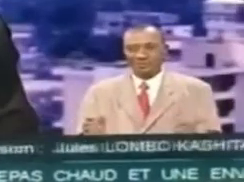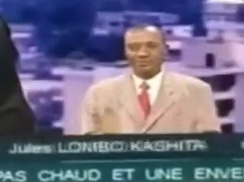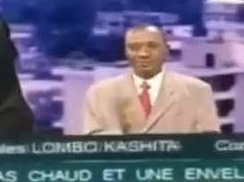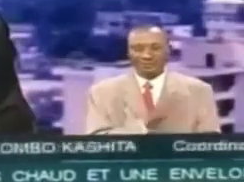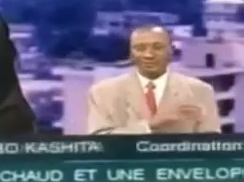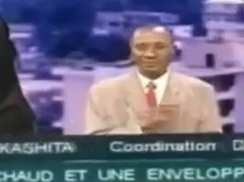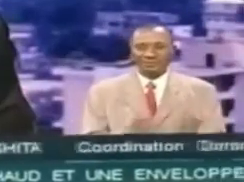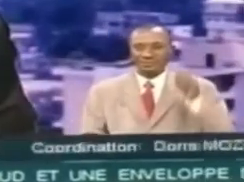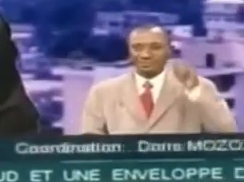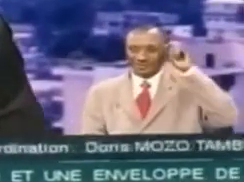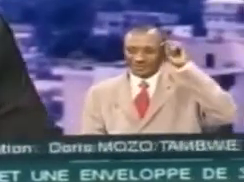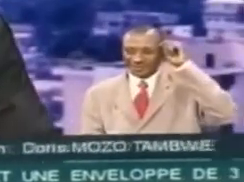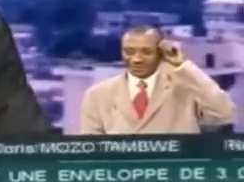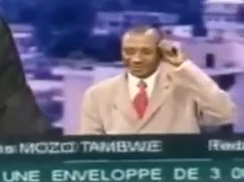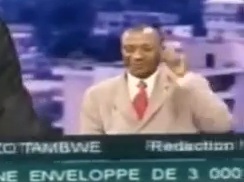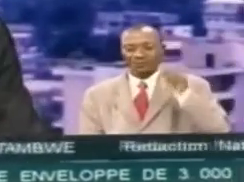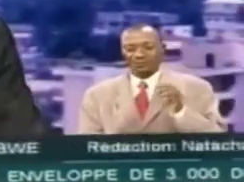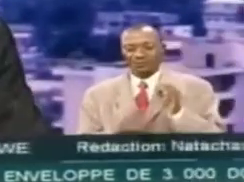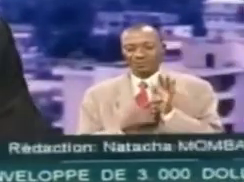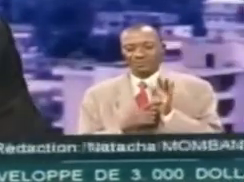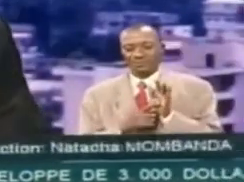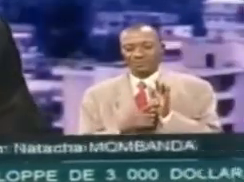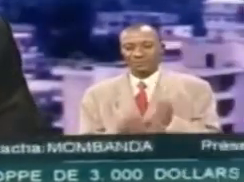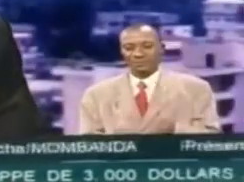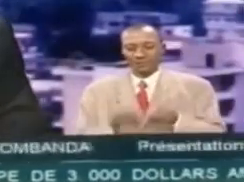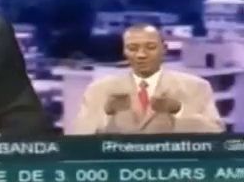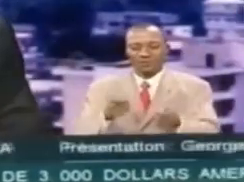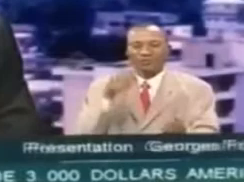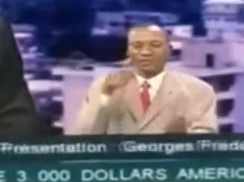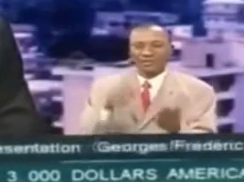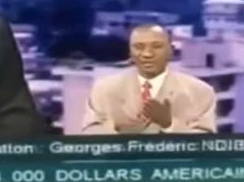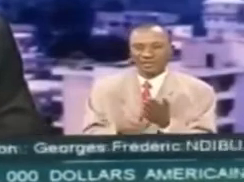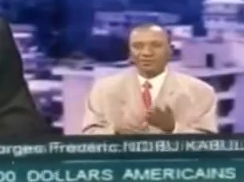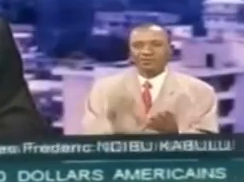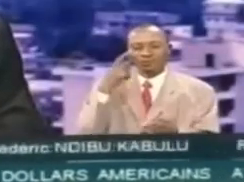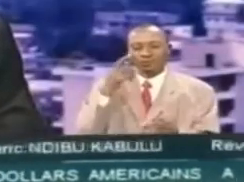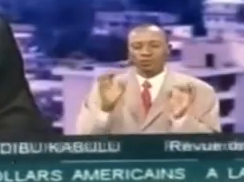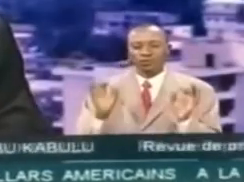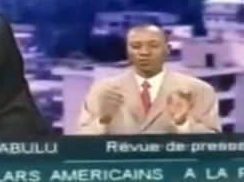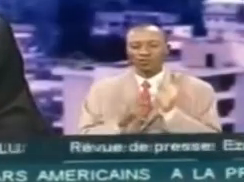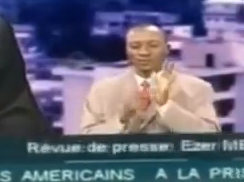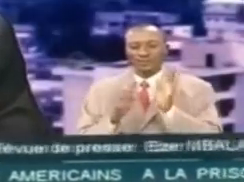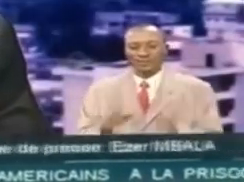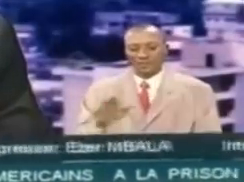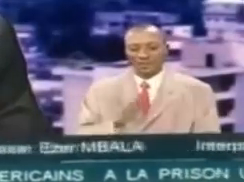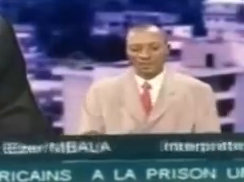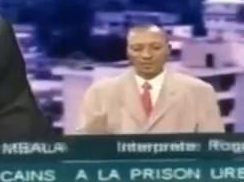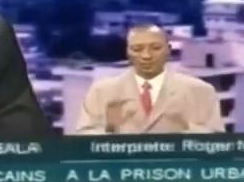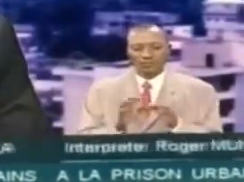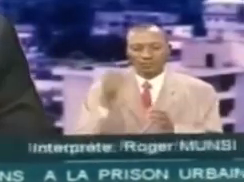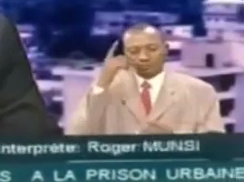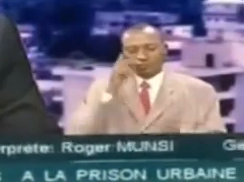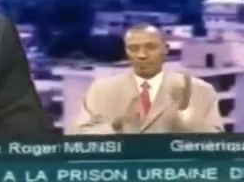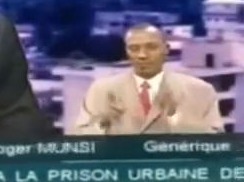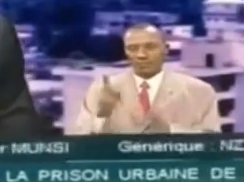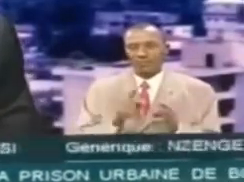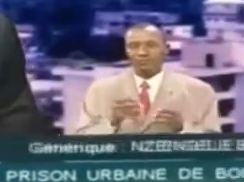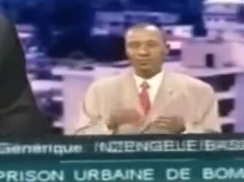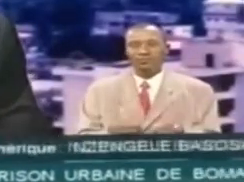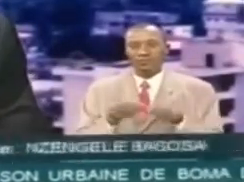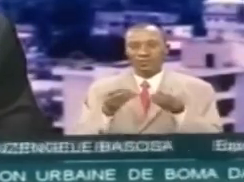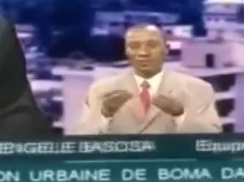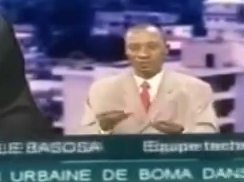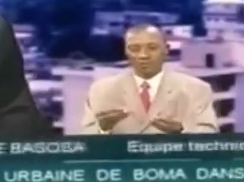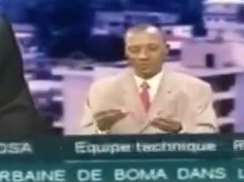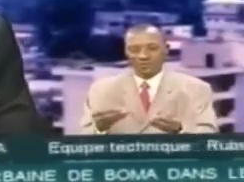de suivre dans ce journal la présentation des lettres d'accréditation du nouveau représentant des Nations Unies pour la population qui place son